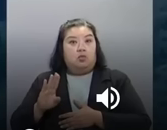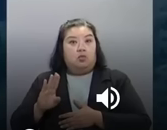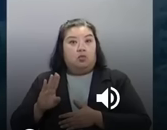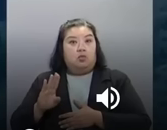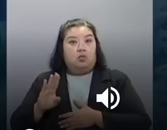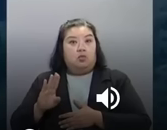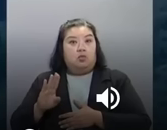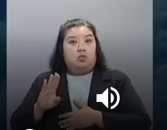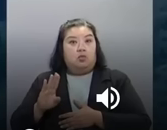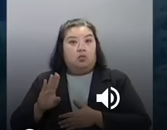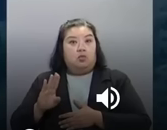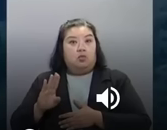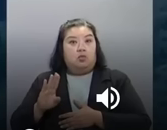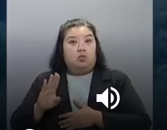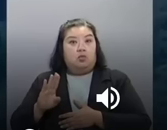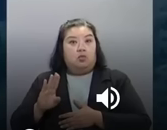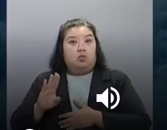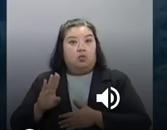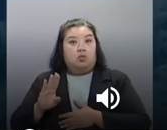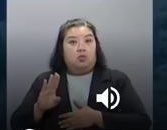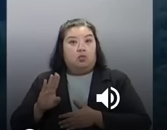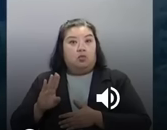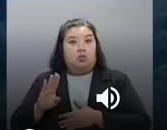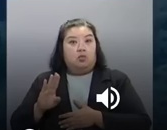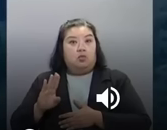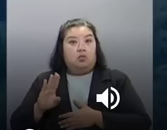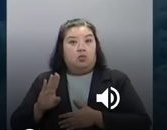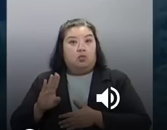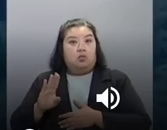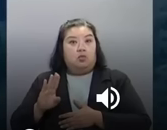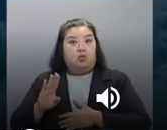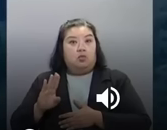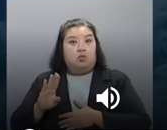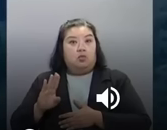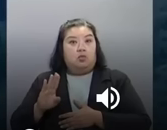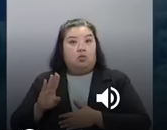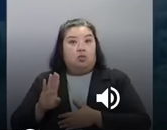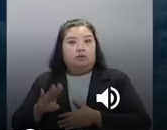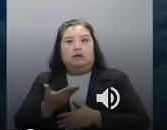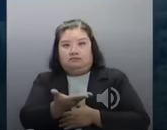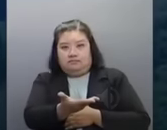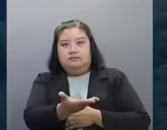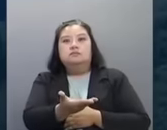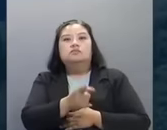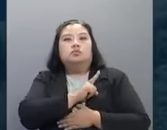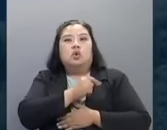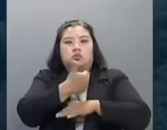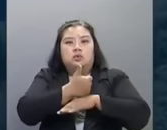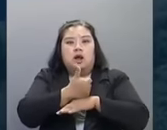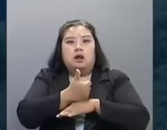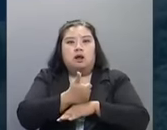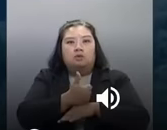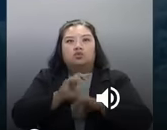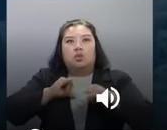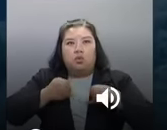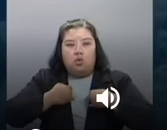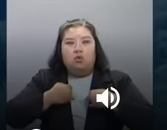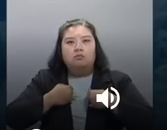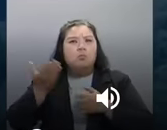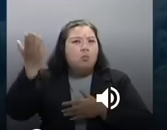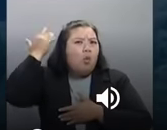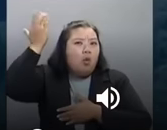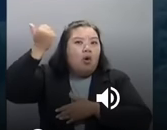ยบลูร์กรุ๊ปบลูร์จีคอมพานีนี้ก็ว่าได้มีเลยตงเหมยกรุ๊ปเนาะ หรือไอฟันหลออดีตหัวห